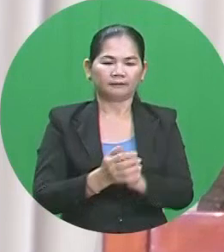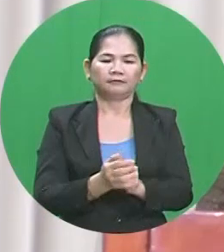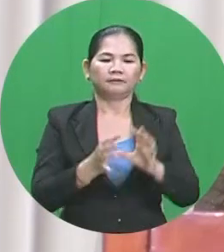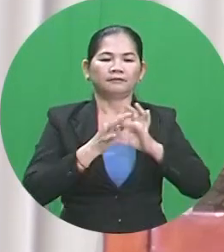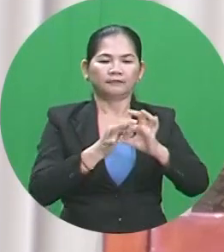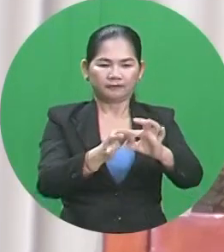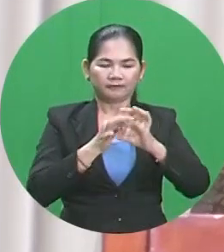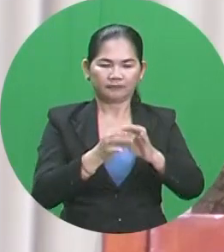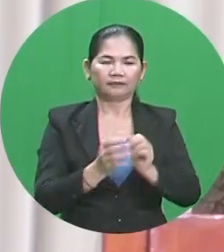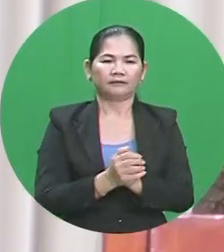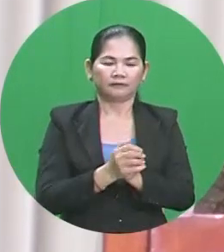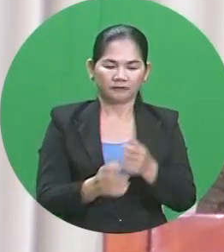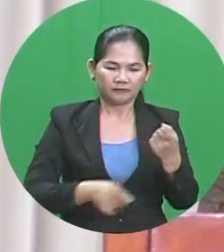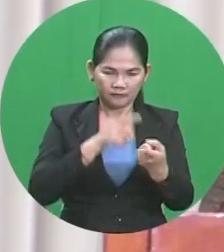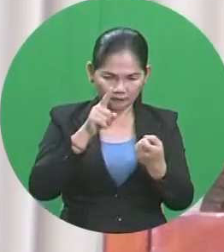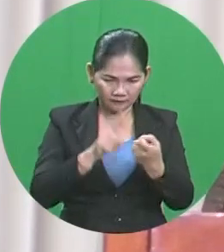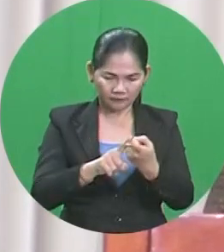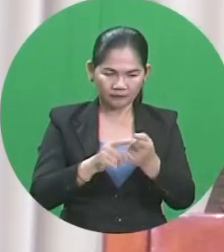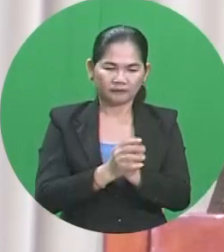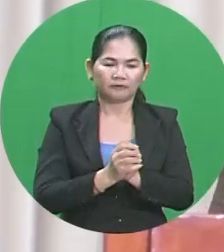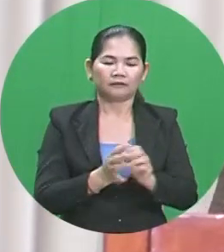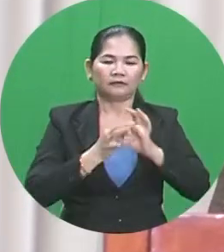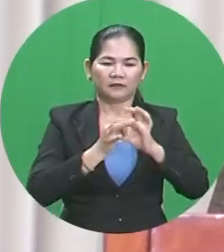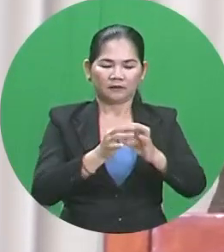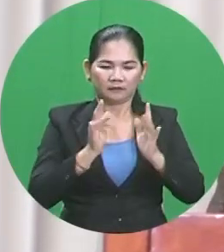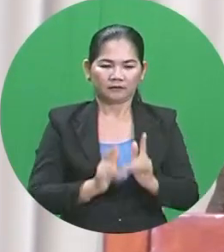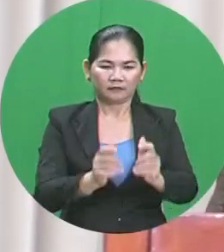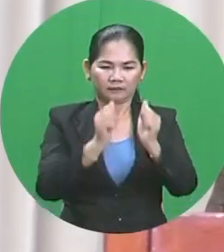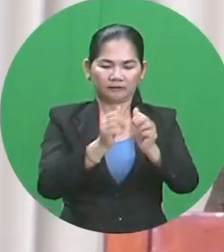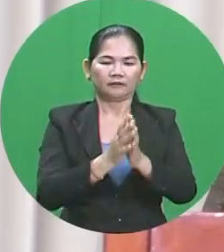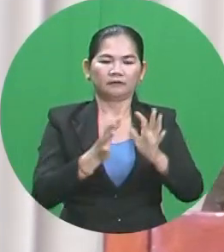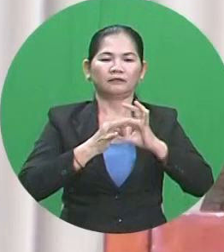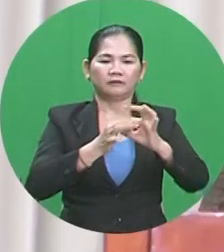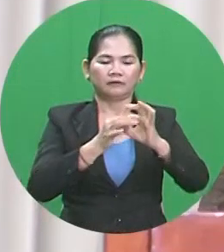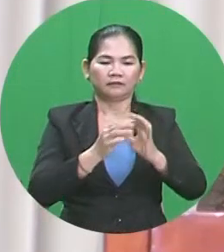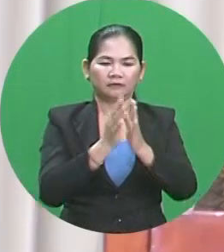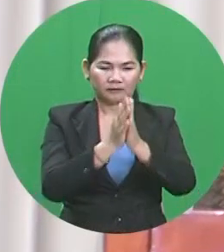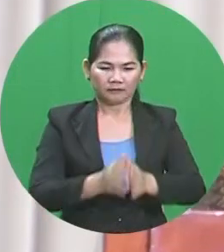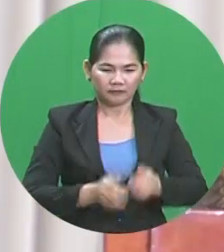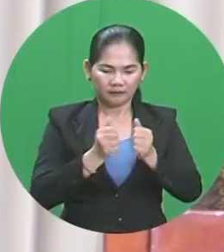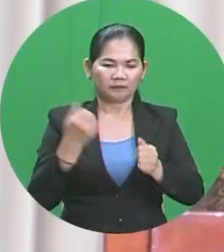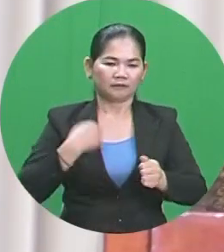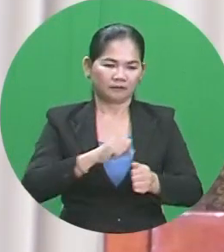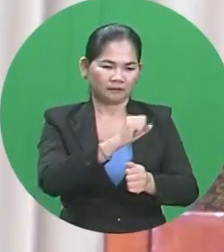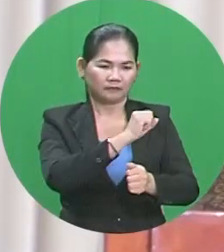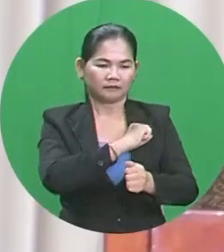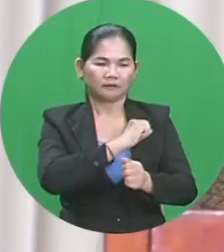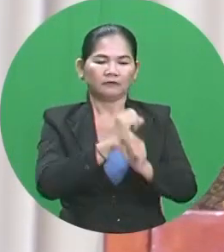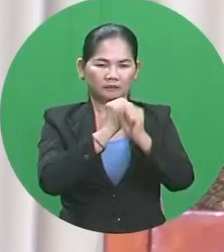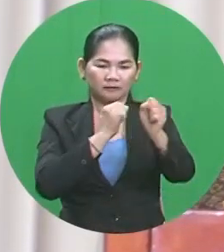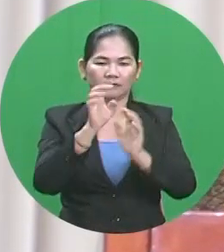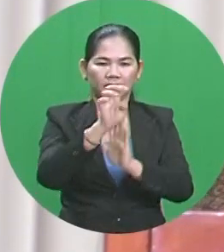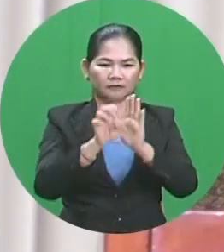ភាក្សារួមមាន1ការពង្រឹងប្រសិទ្ធភាពកិច្ចការទំនាក់ទំនងជាមួយរដ្ឋសភាប្រសិទ្ធភាពនិងផ្សព្វផ្សាយច្